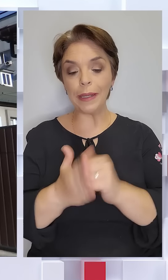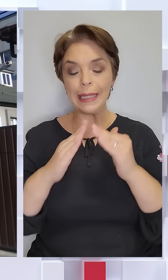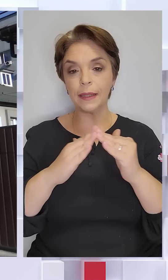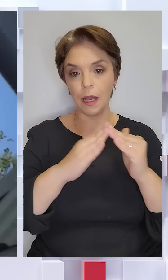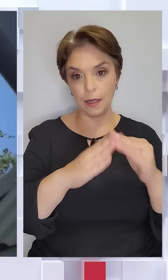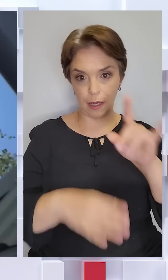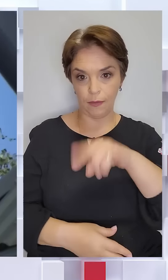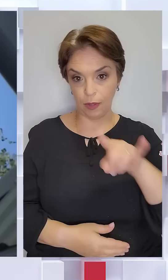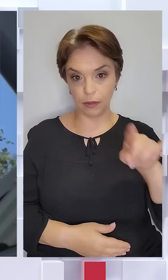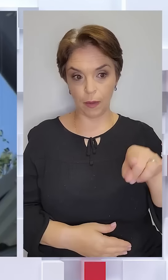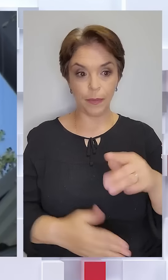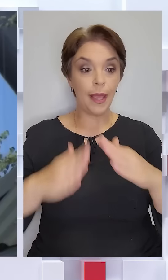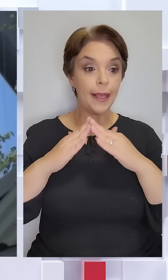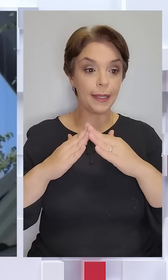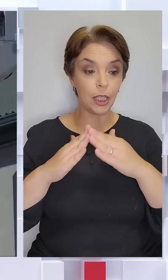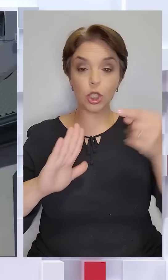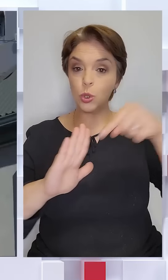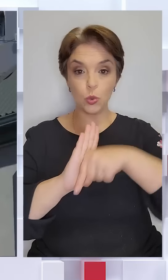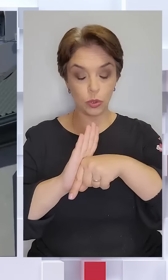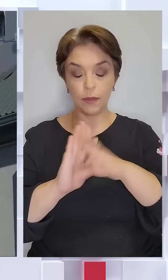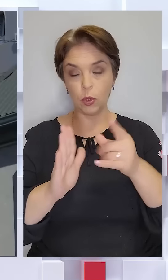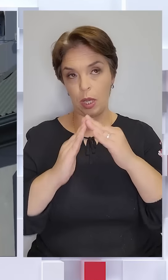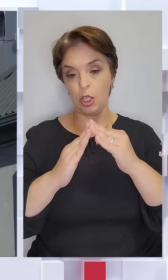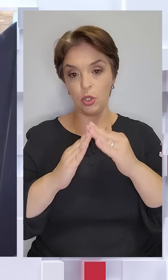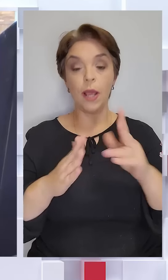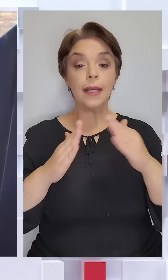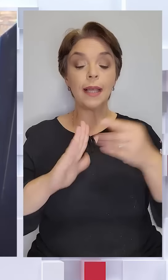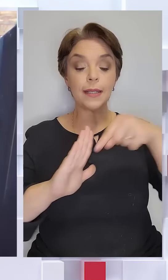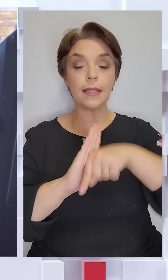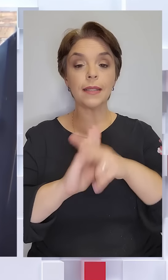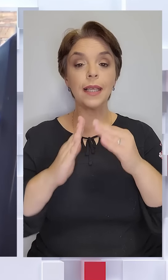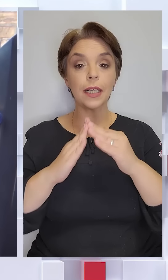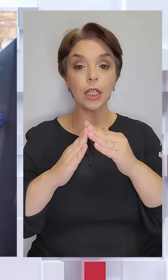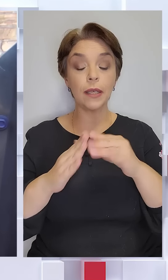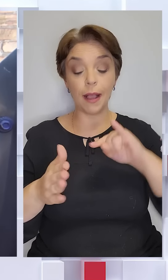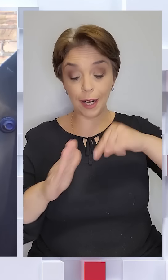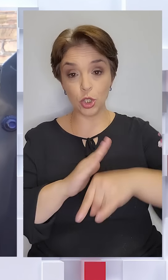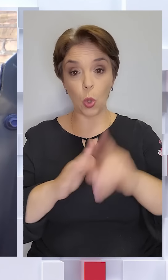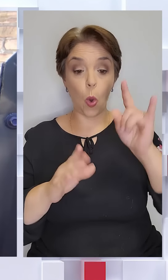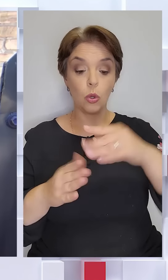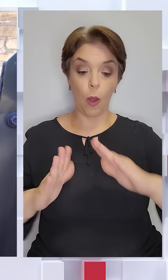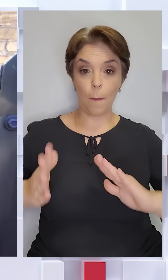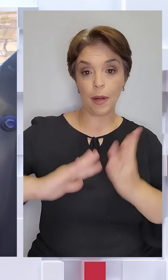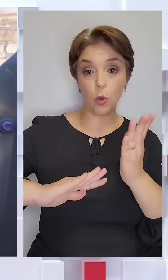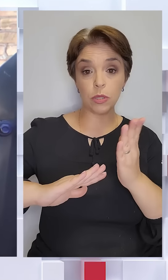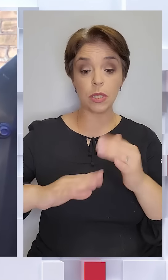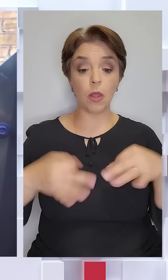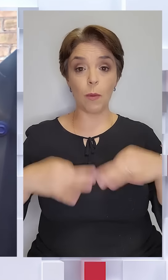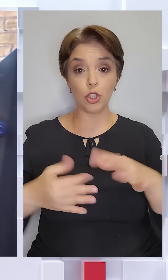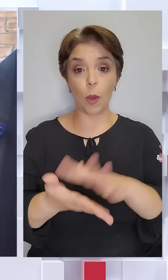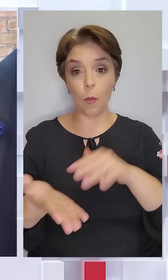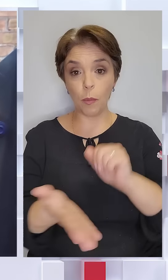дахи та вікна. Криша ізнутрі, всяка решето. Дах ізсередини як решето. Вікно перекосилося, машина